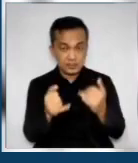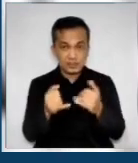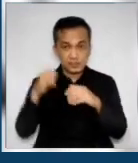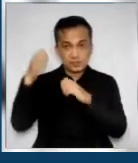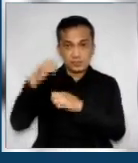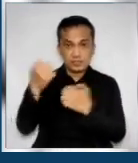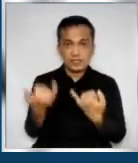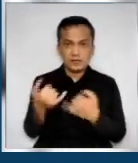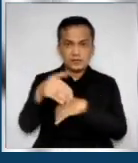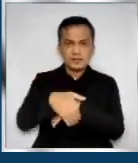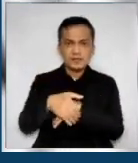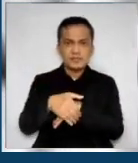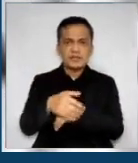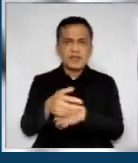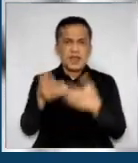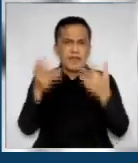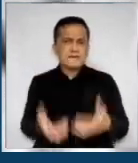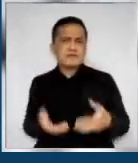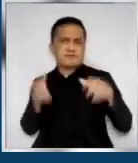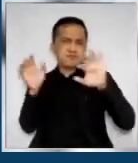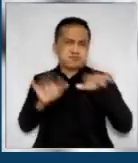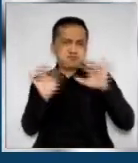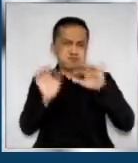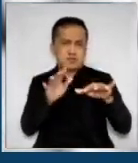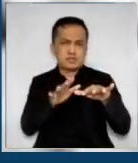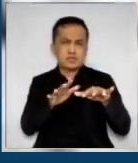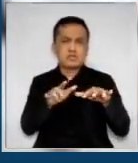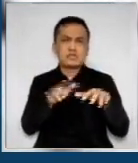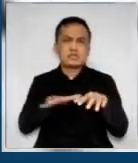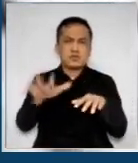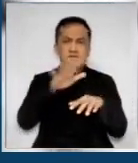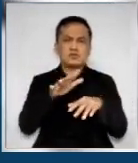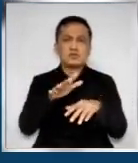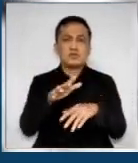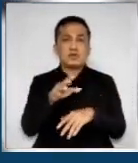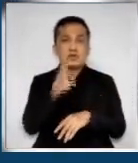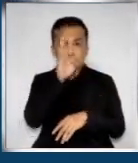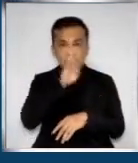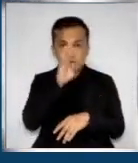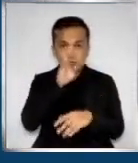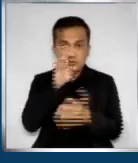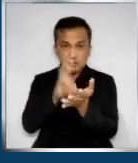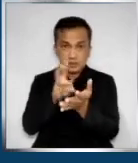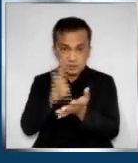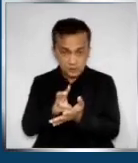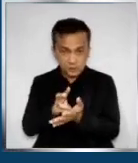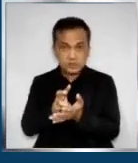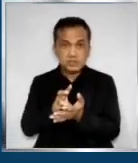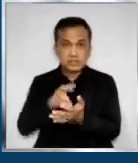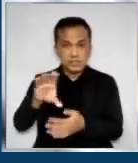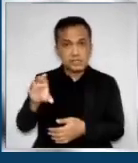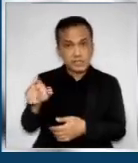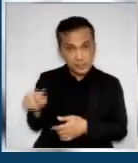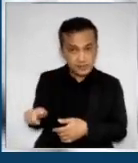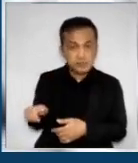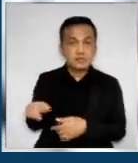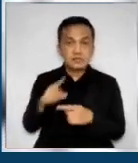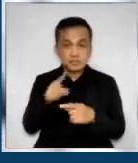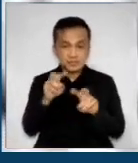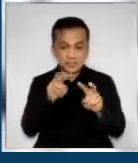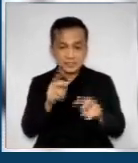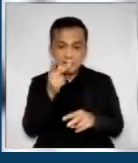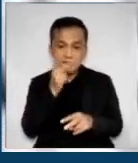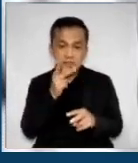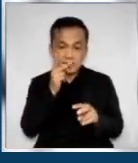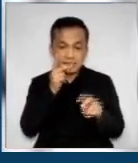intense rains dyan po sa buong Bicol Region at ilang bahagi ng Cagayan Valley. Kaya makikita yung kulay pink at kulay pula na yan, mga